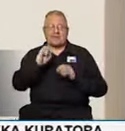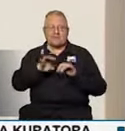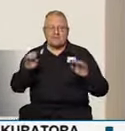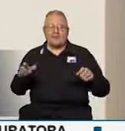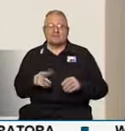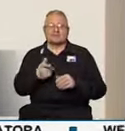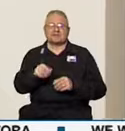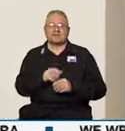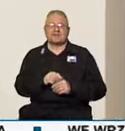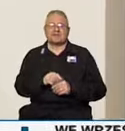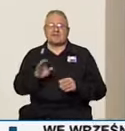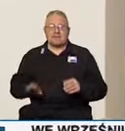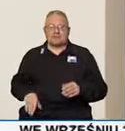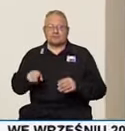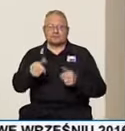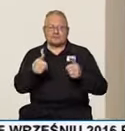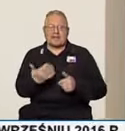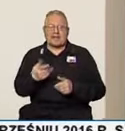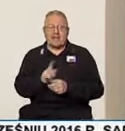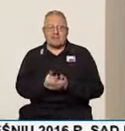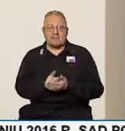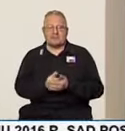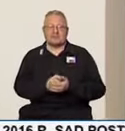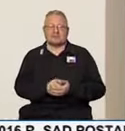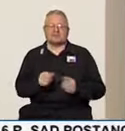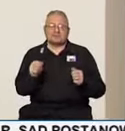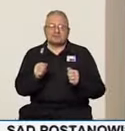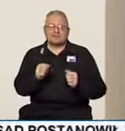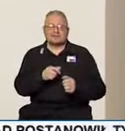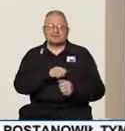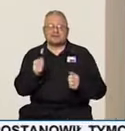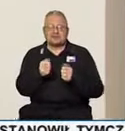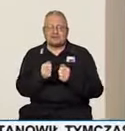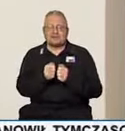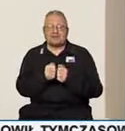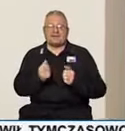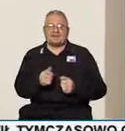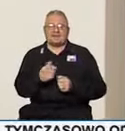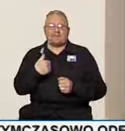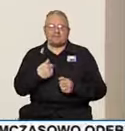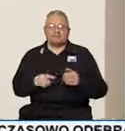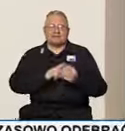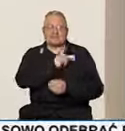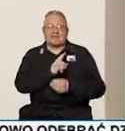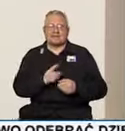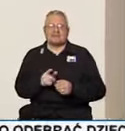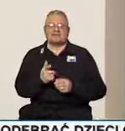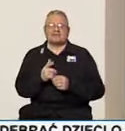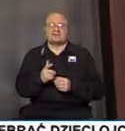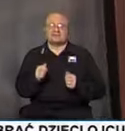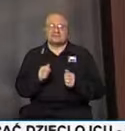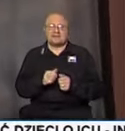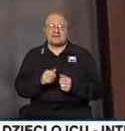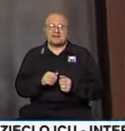taka sytuacja ma miejsce. Ten psiak stał tutaj kilka minut dobrych, po prostu trząsł się z zimna, był przestraszony,